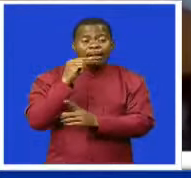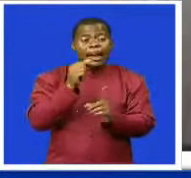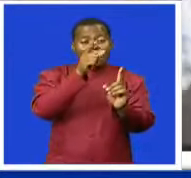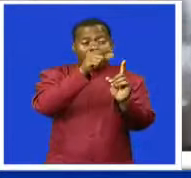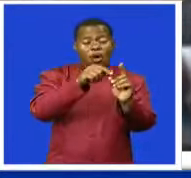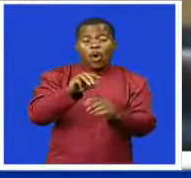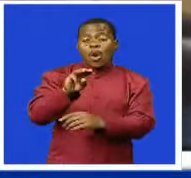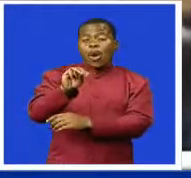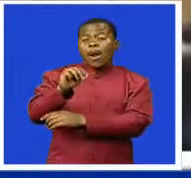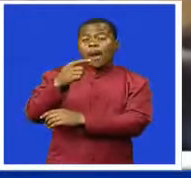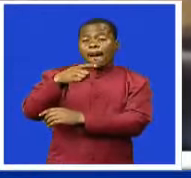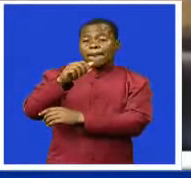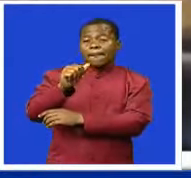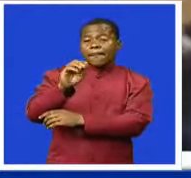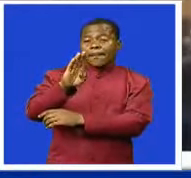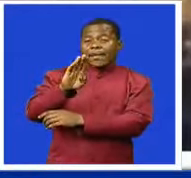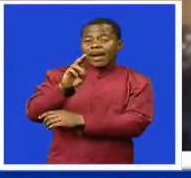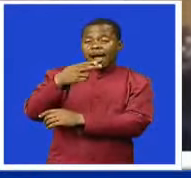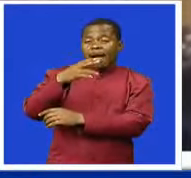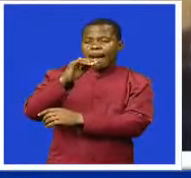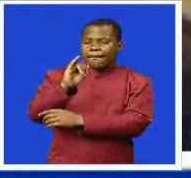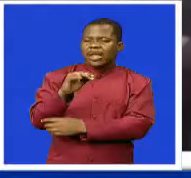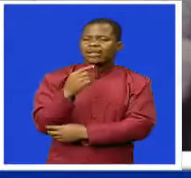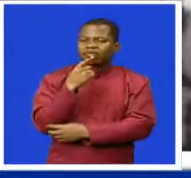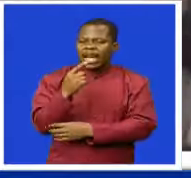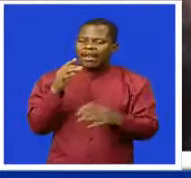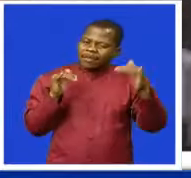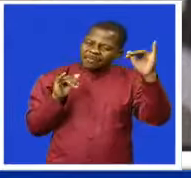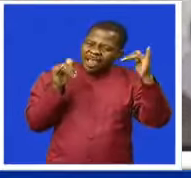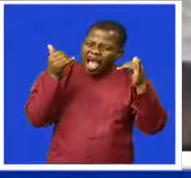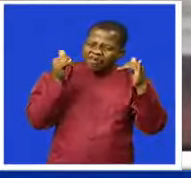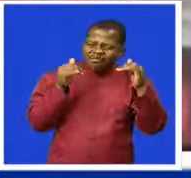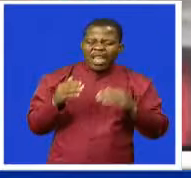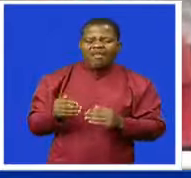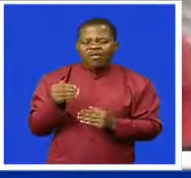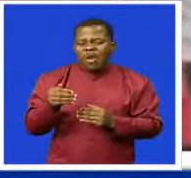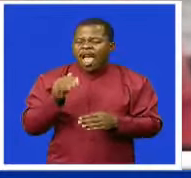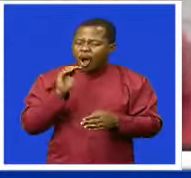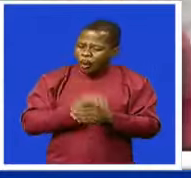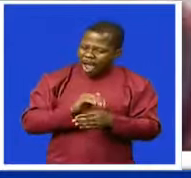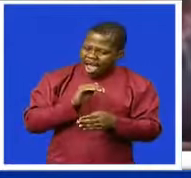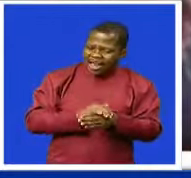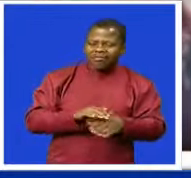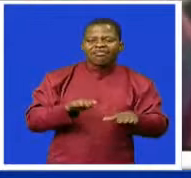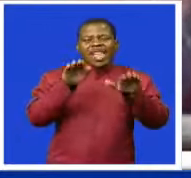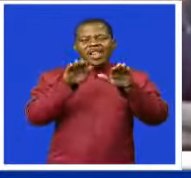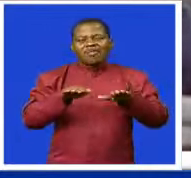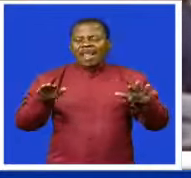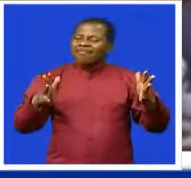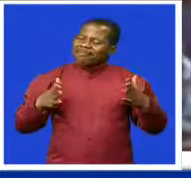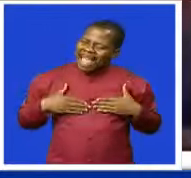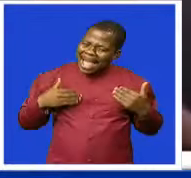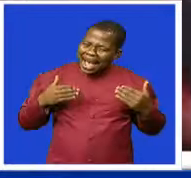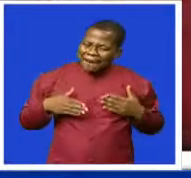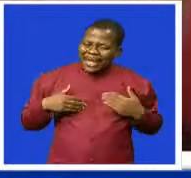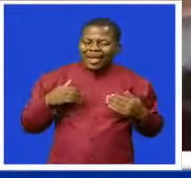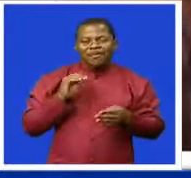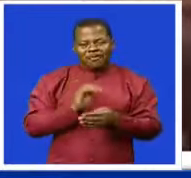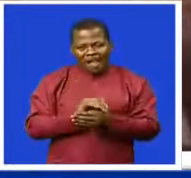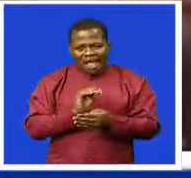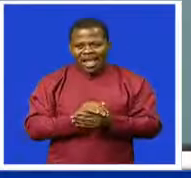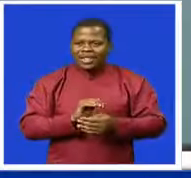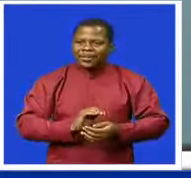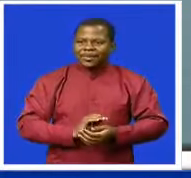kakhulu nabafundzi ke bathokotile. Bafundzi bemanesi bahle ngikade labang-37 lebentali bengalekucala